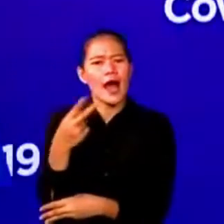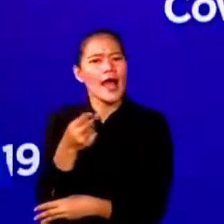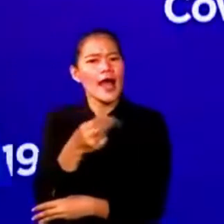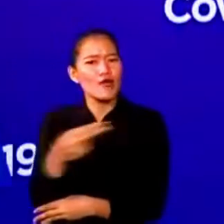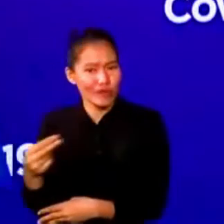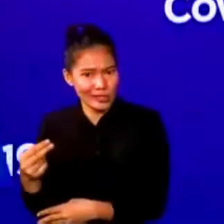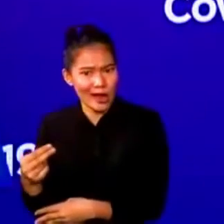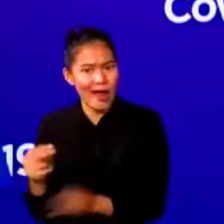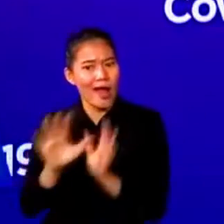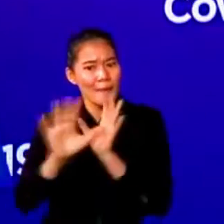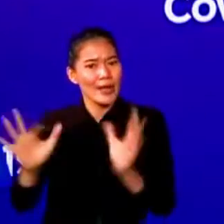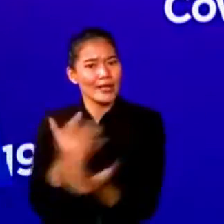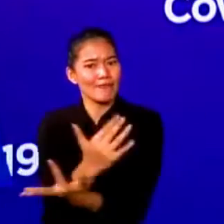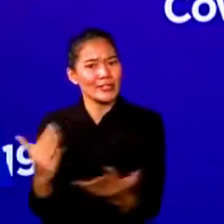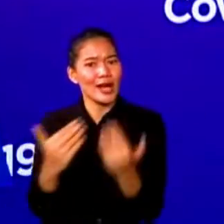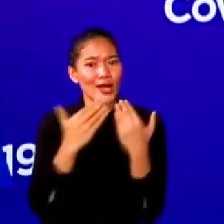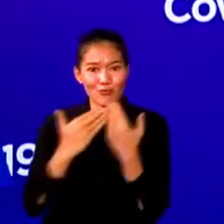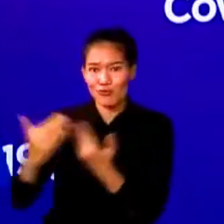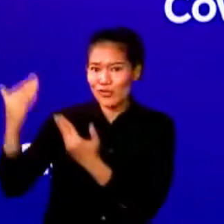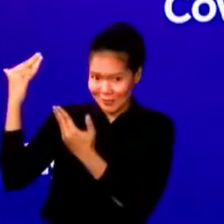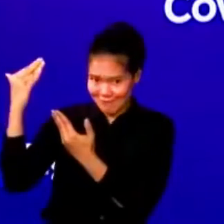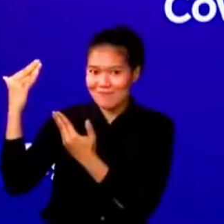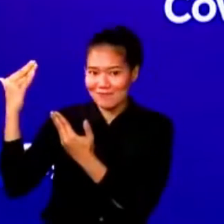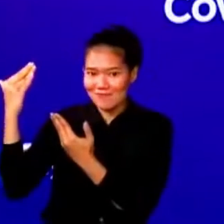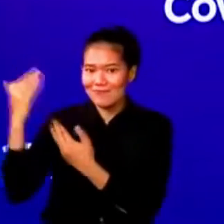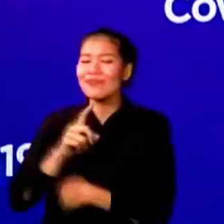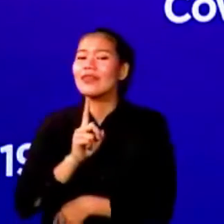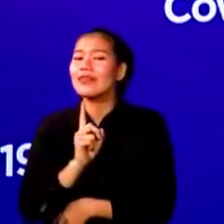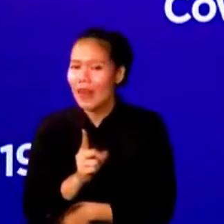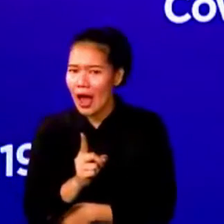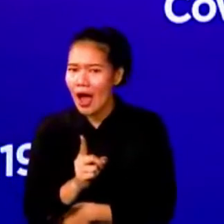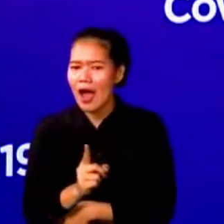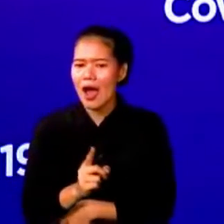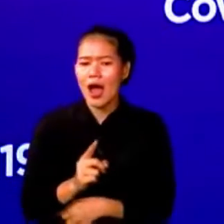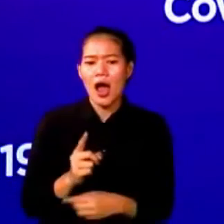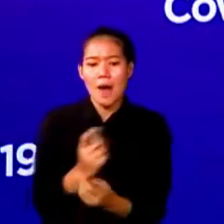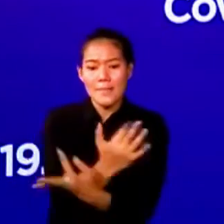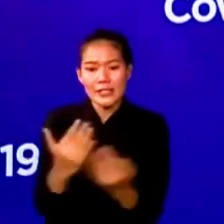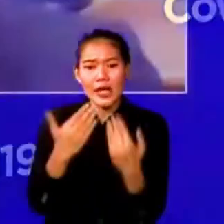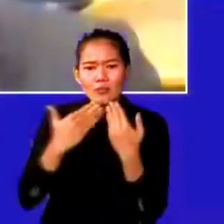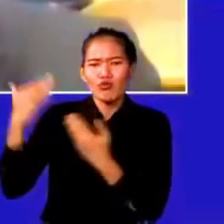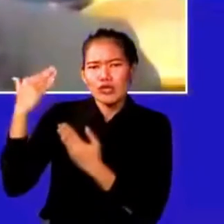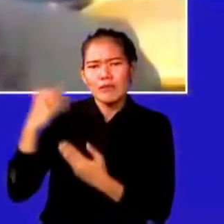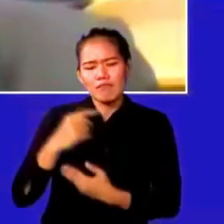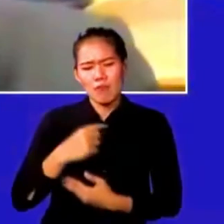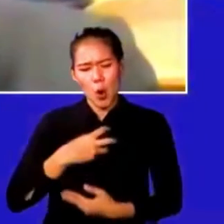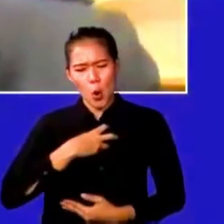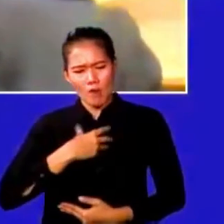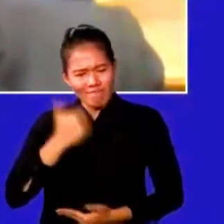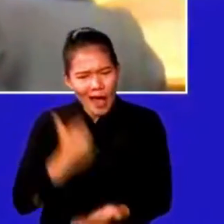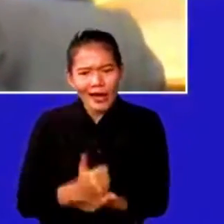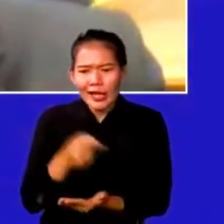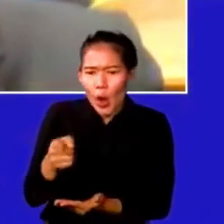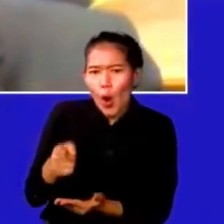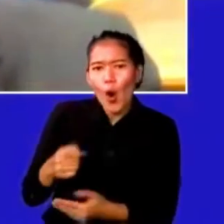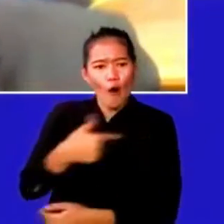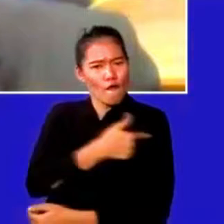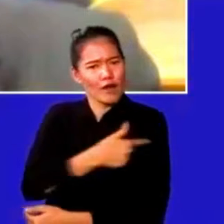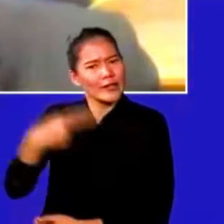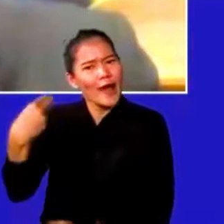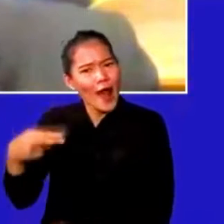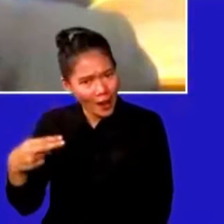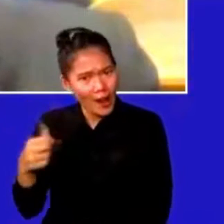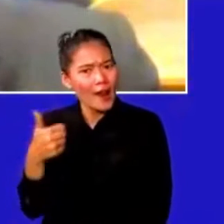masyarakat mayoritasnya beragama Islam atau umat muslim itu dan umat muslim ini supaya lebih yakin perihal kehalalan dan